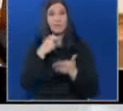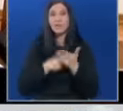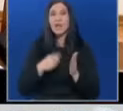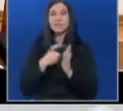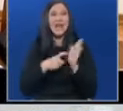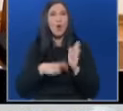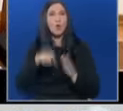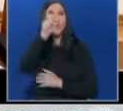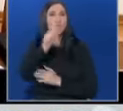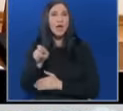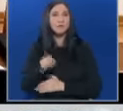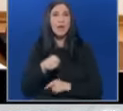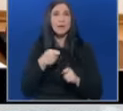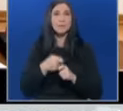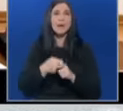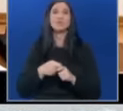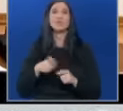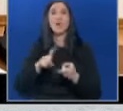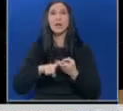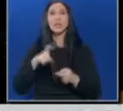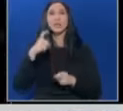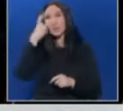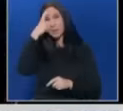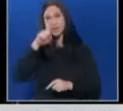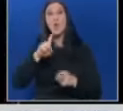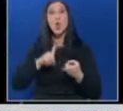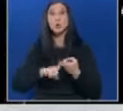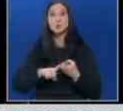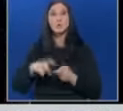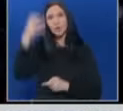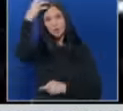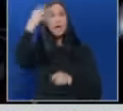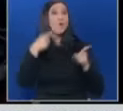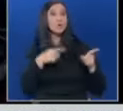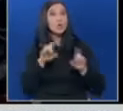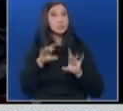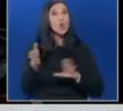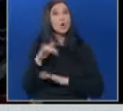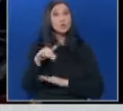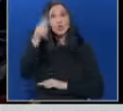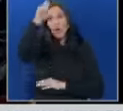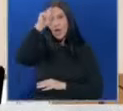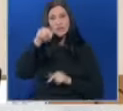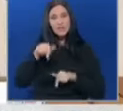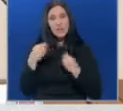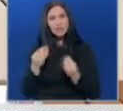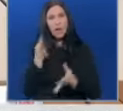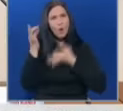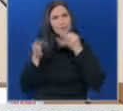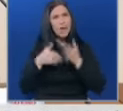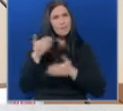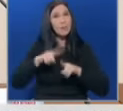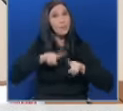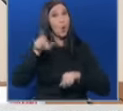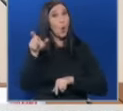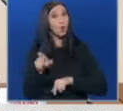за законно нарушение, извършени от Калина Чапкънова и Георги Кузманов. От държавното обвинение съобщиха още, че Иван Гешев днес е дал обяснение пред